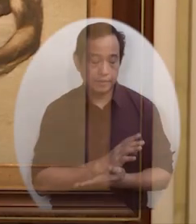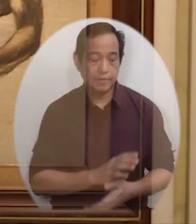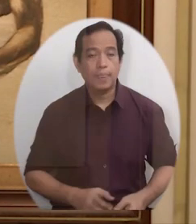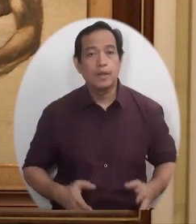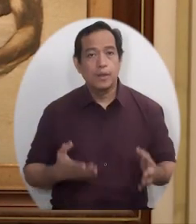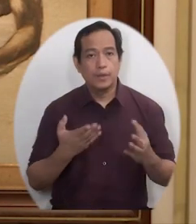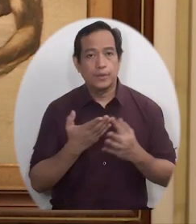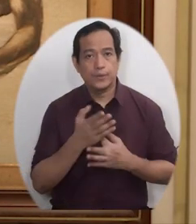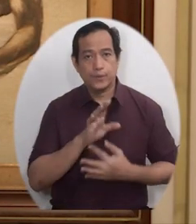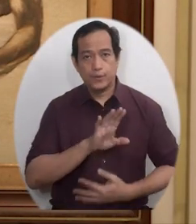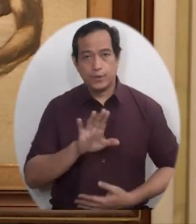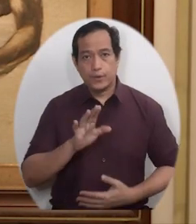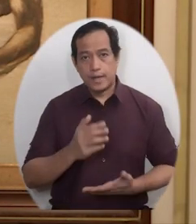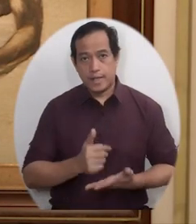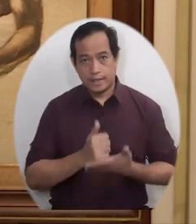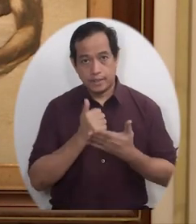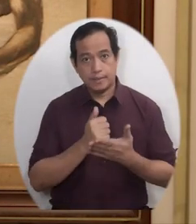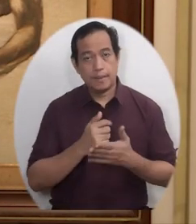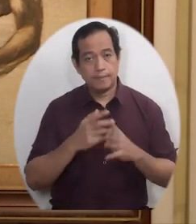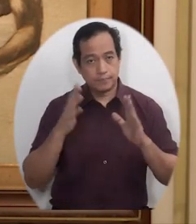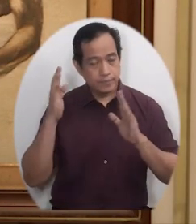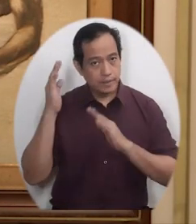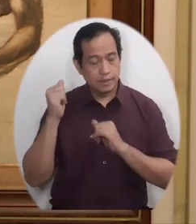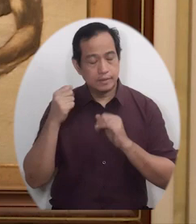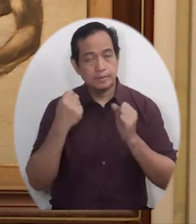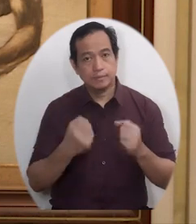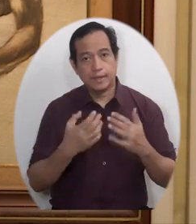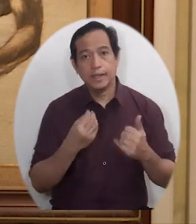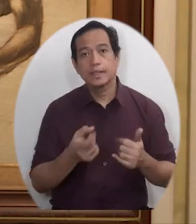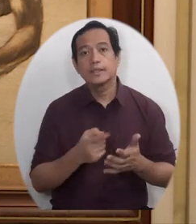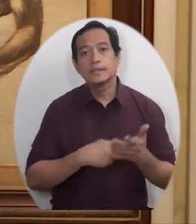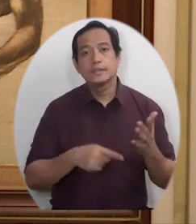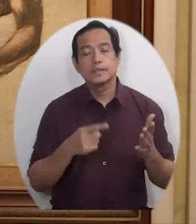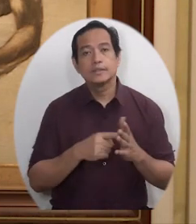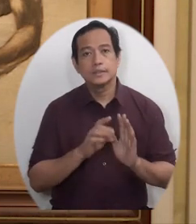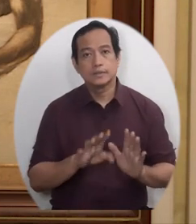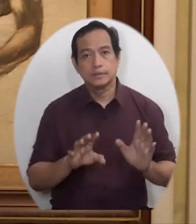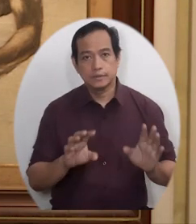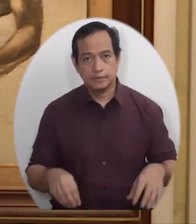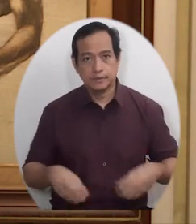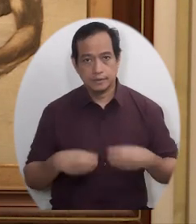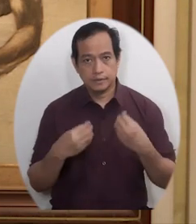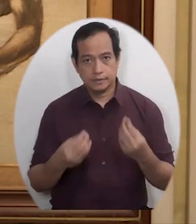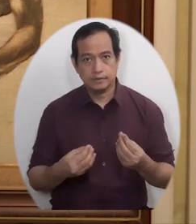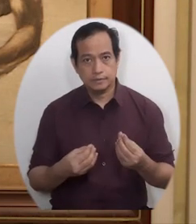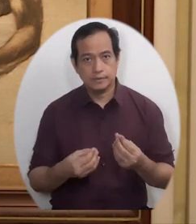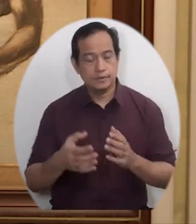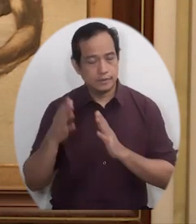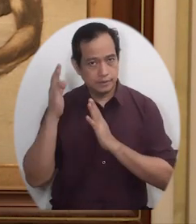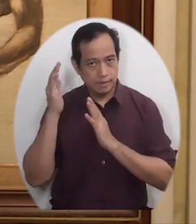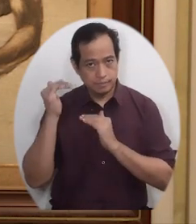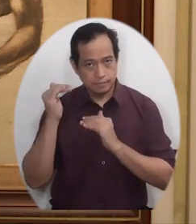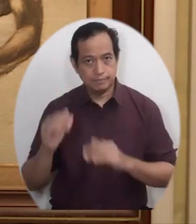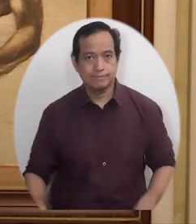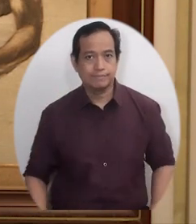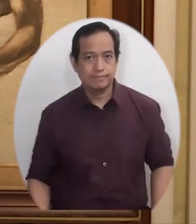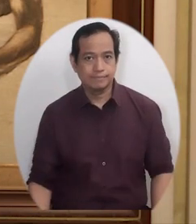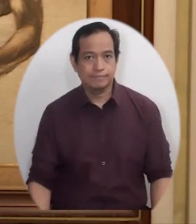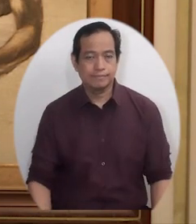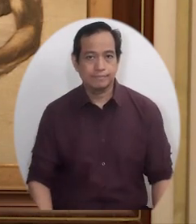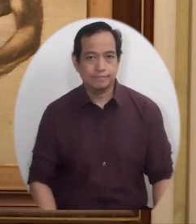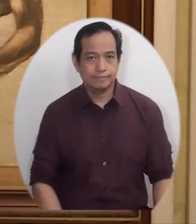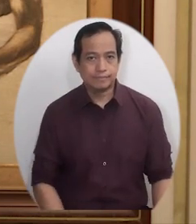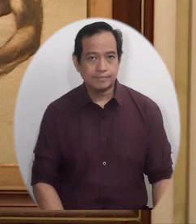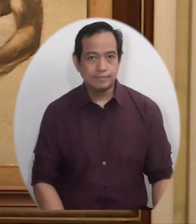Isa lamang si Jillian sa aming natulungan sa ating programang Batang kay Batang may mga kanser. Sa tulong